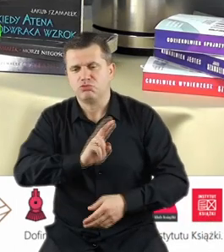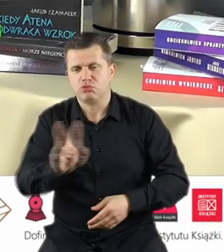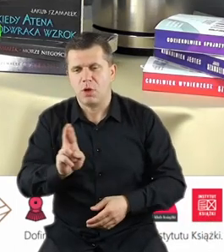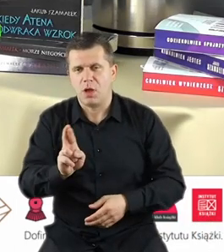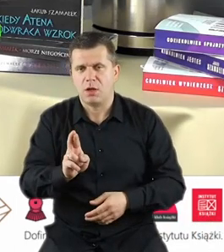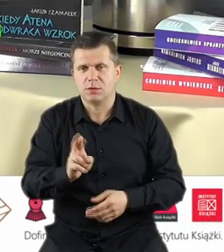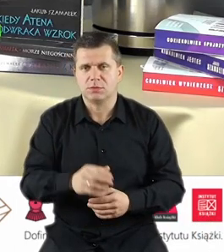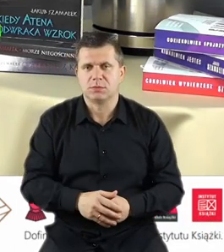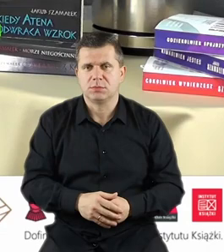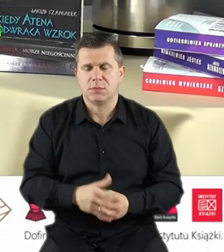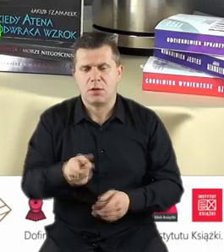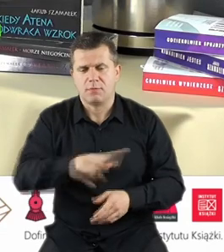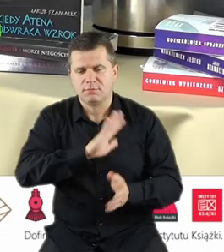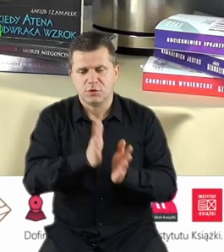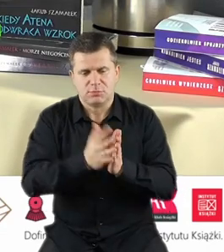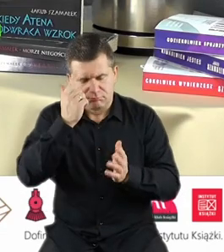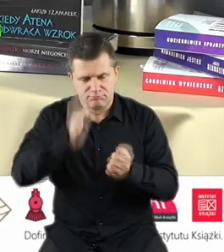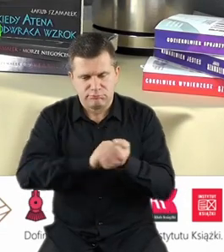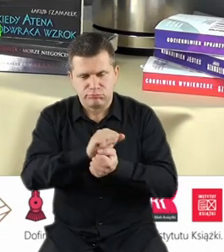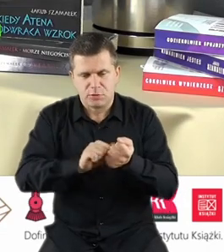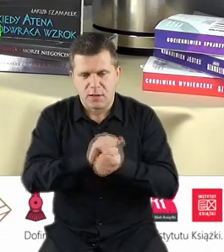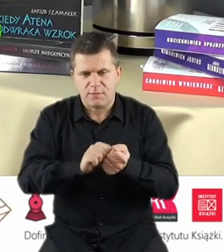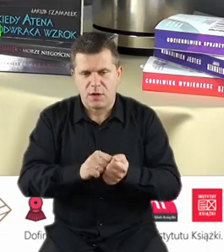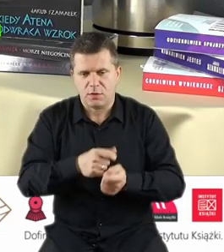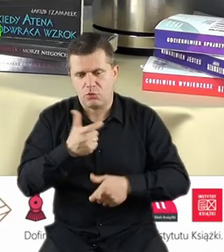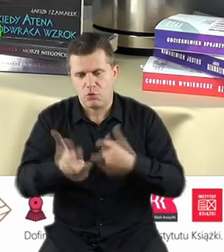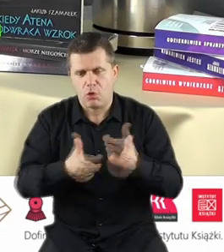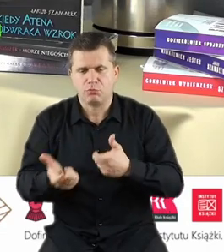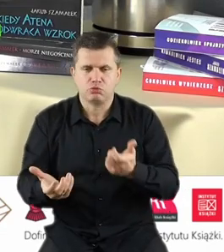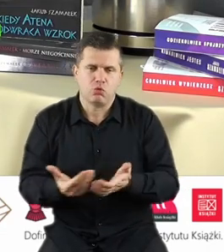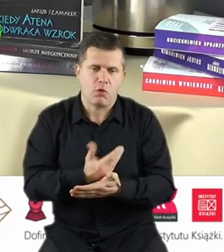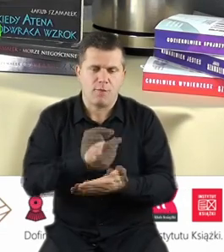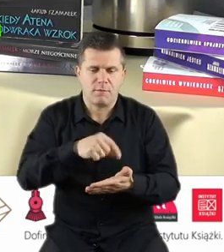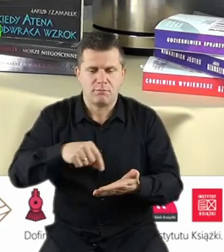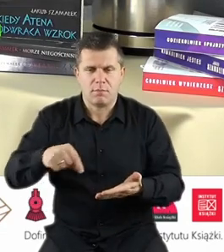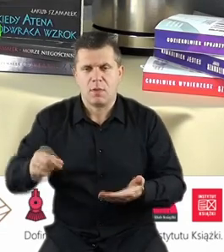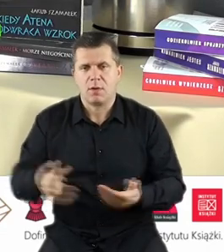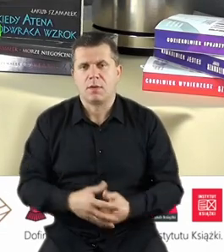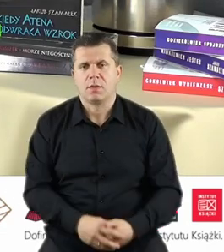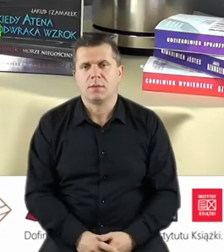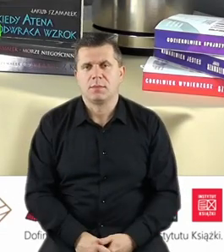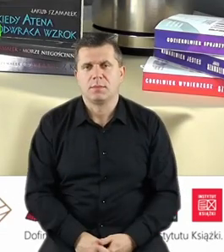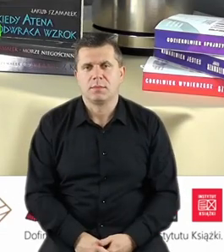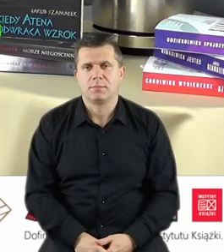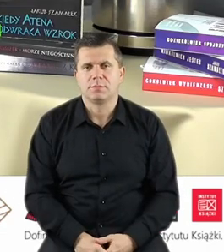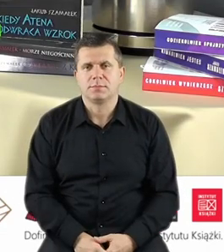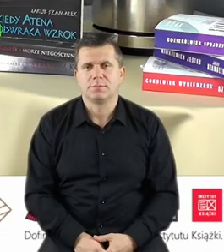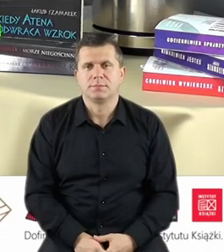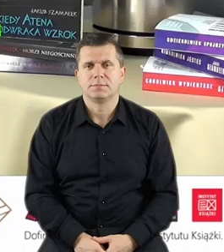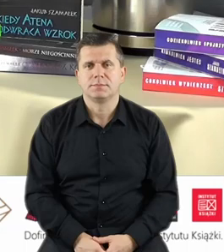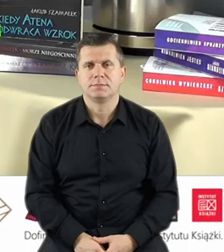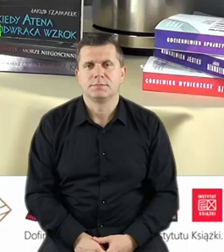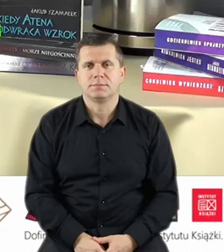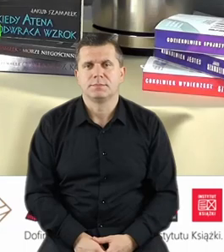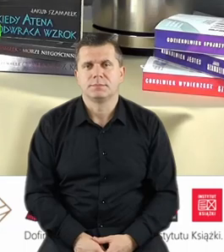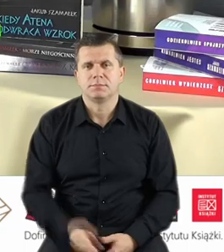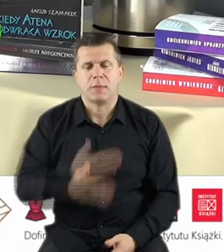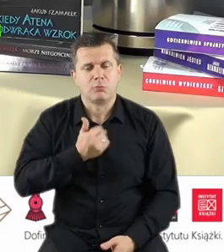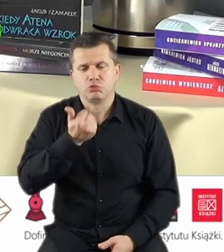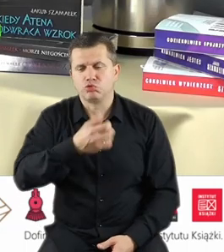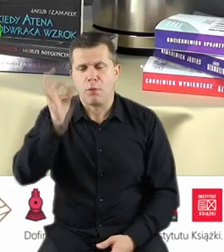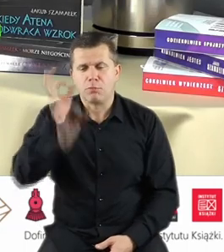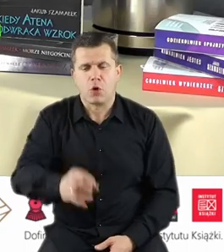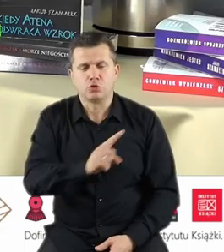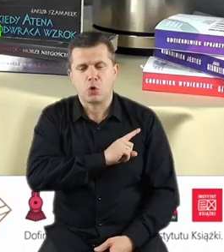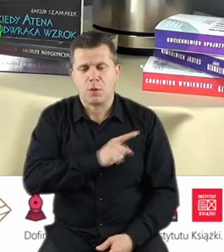siebie i je przetwarza i tworzy z nich coś nowego, ale ten proces nie jest taki, że mamy nad nim 100% kontrolę. Przynajmniej ja w